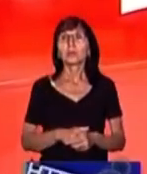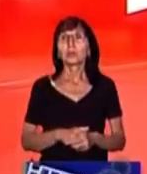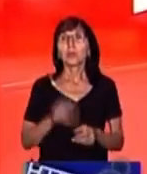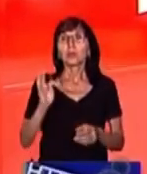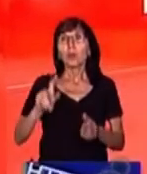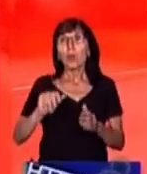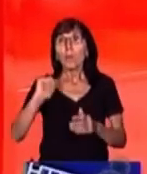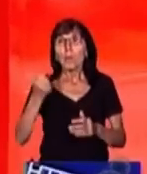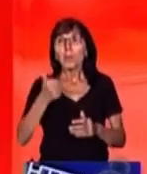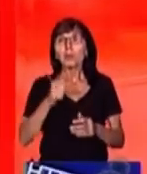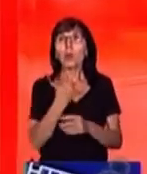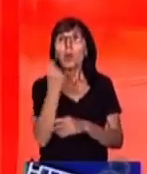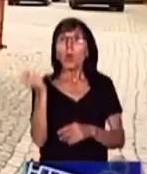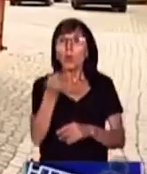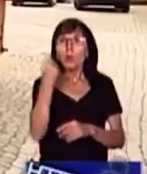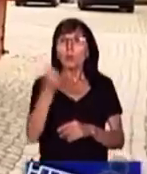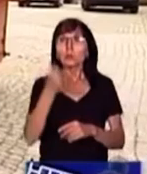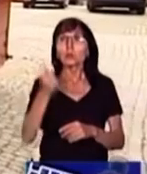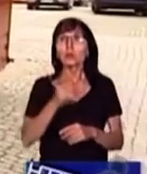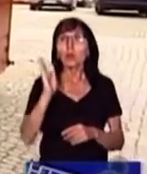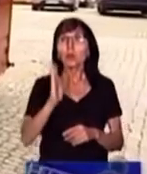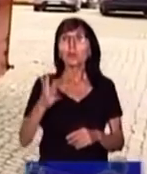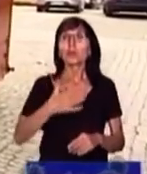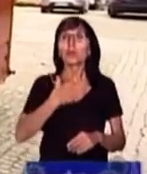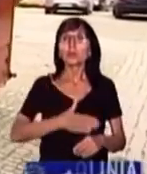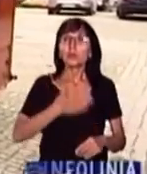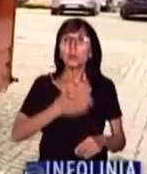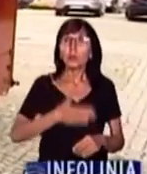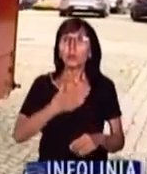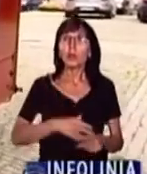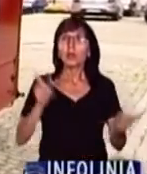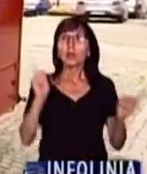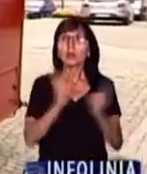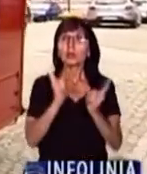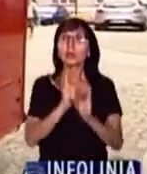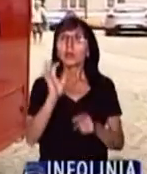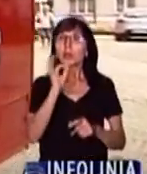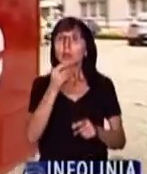pierwszą podróż mobilna kaplica wyruszy w sobotę na diecezjalne spotkania młodych w